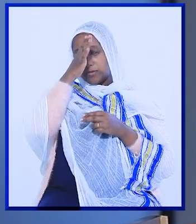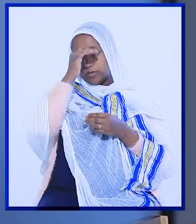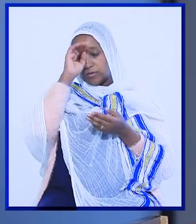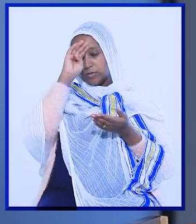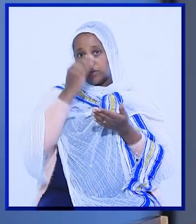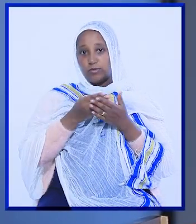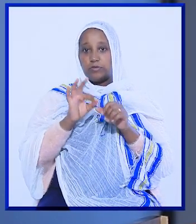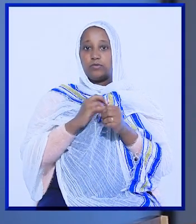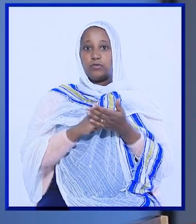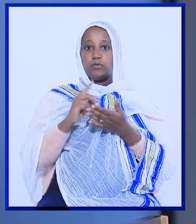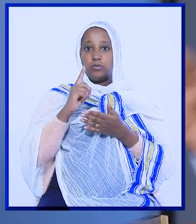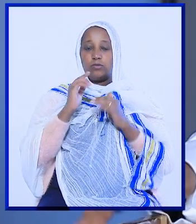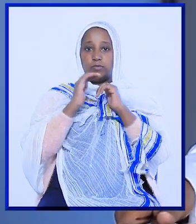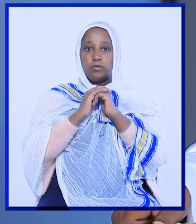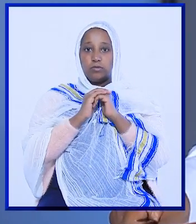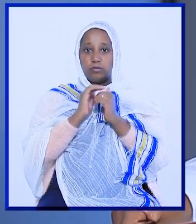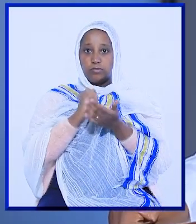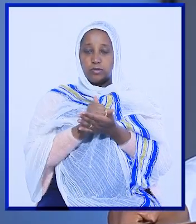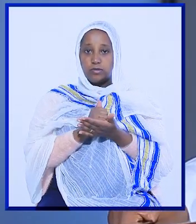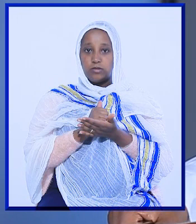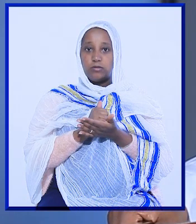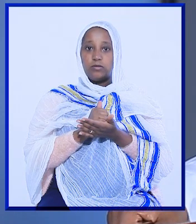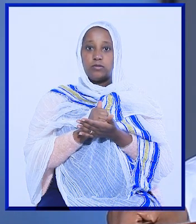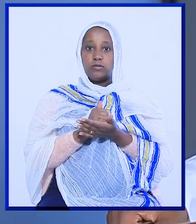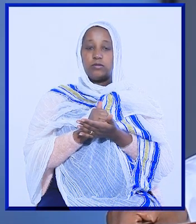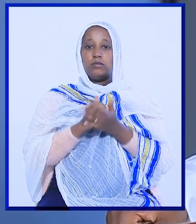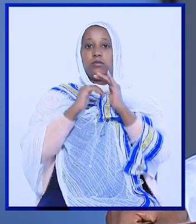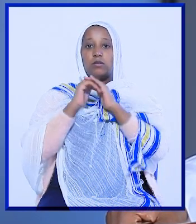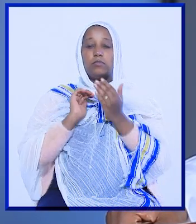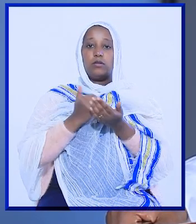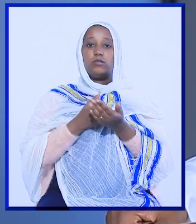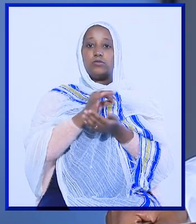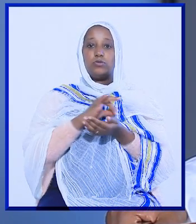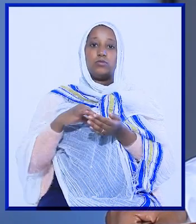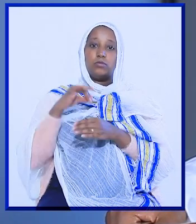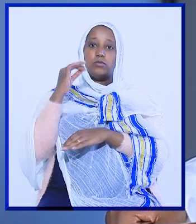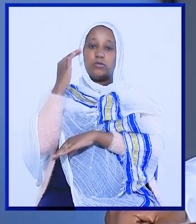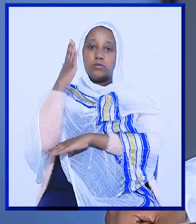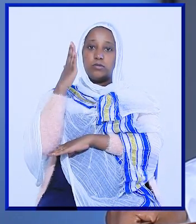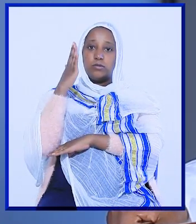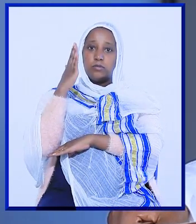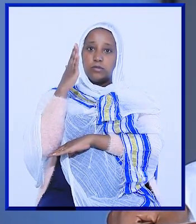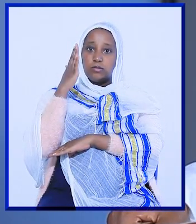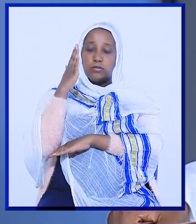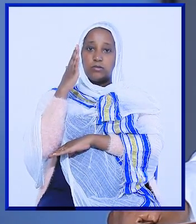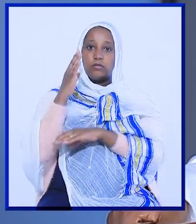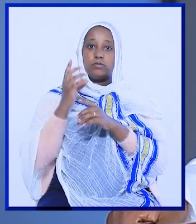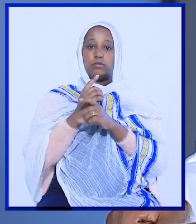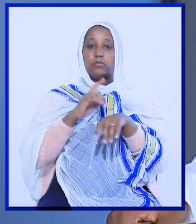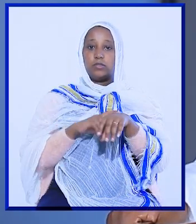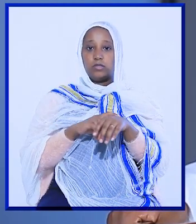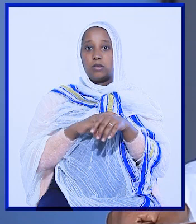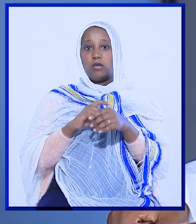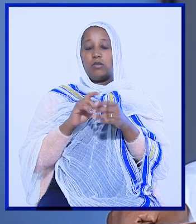በስመ አብ ወወልድ ወመንፈስ ቅዱስ አሐዱ አምላክ አሜን። አምላካችን ልዑል እግዚአብሔር ሆይ ከተፈጠርንባት ዕለትና ጊዜ